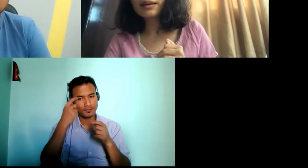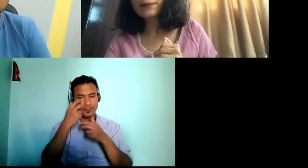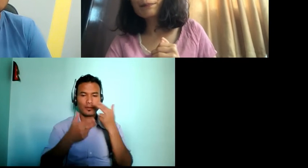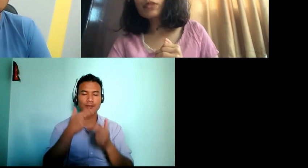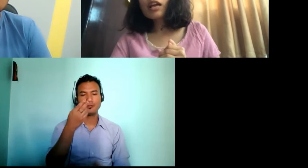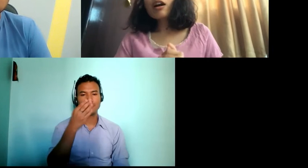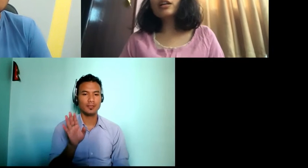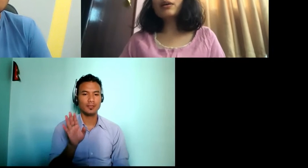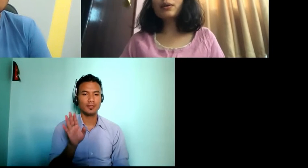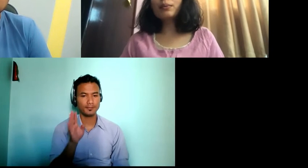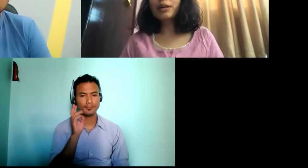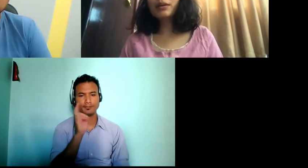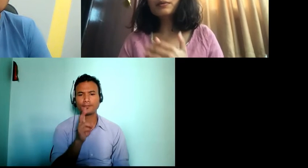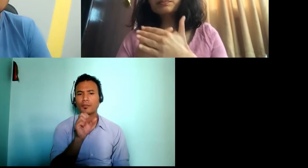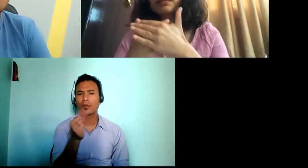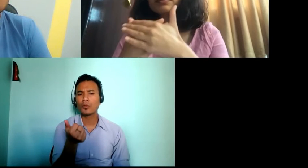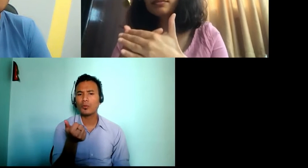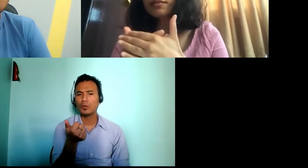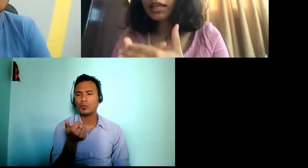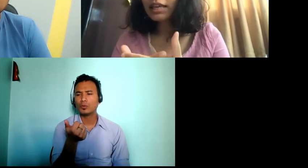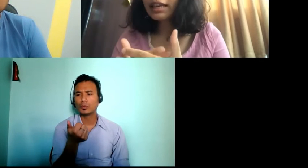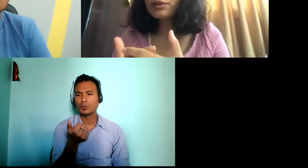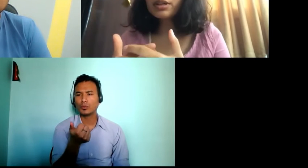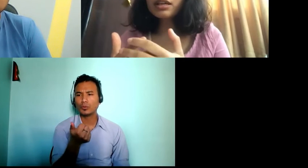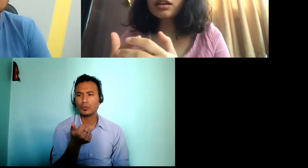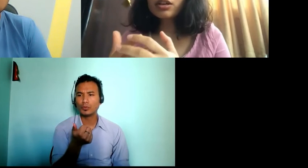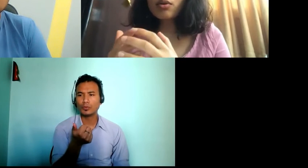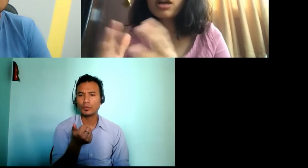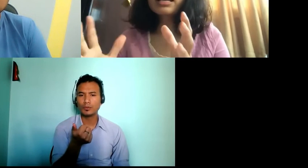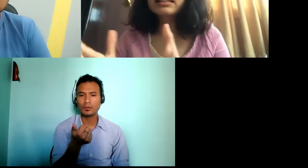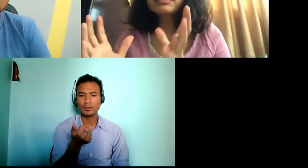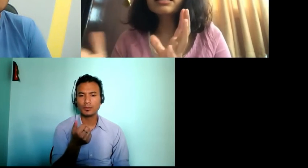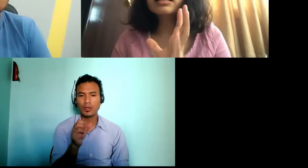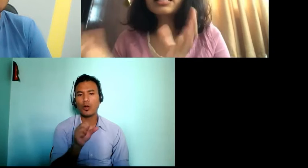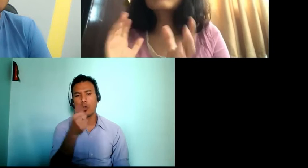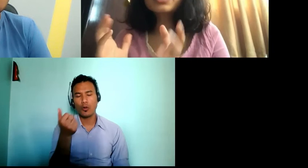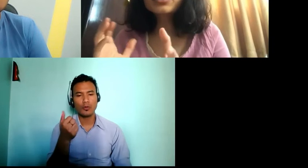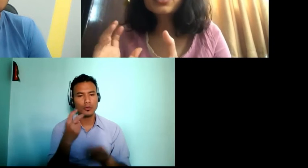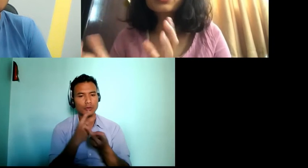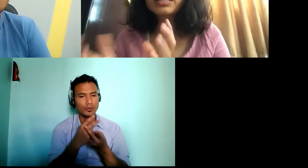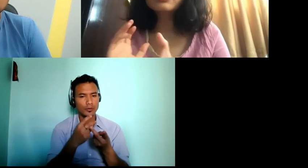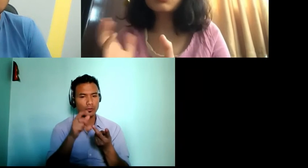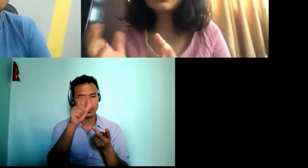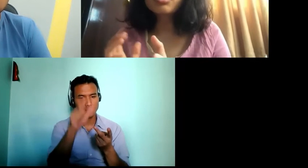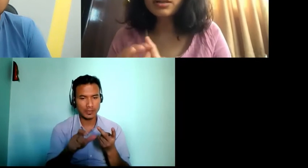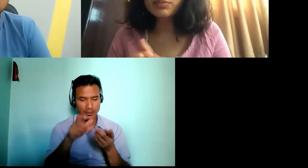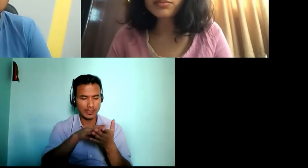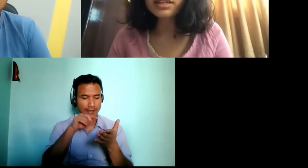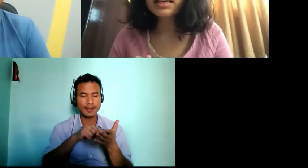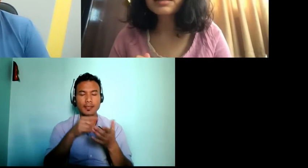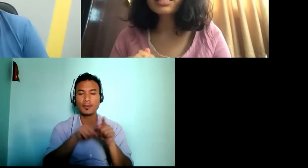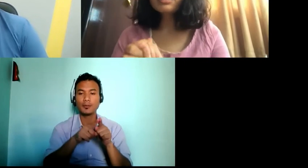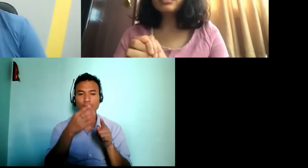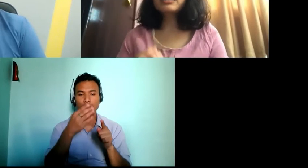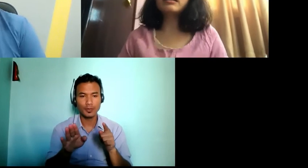चलिरहने होइन. अनि अर्को भनेको एकदमै यो अनहेल्दी सेल्फ सेन्टर्ड हुने हुनसक्ने पनि हुन्छ